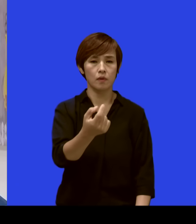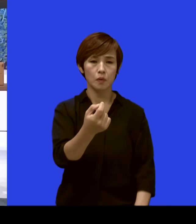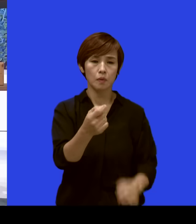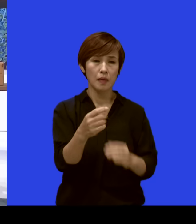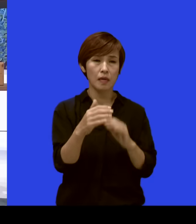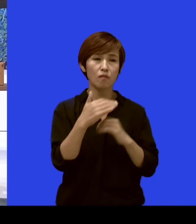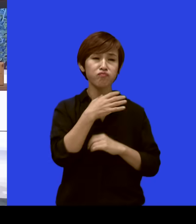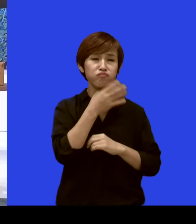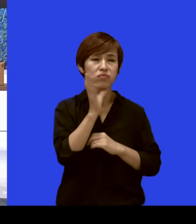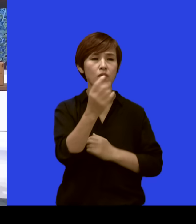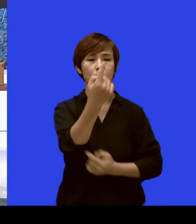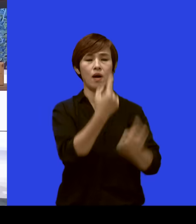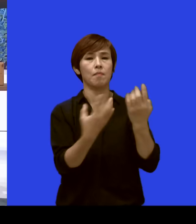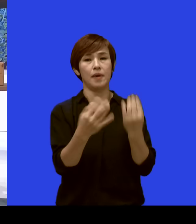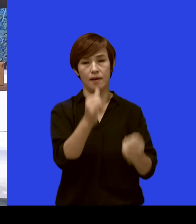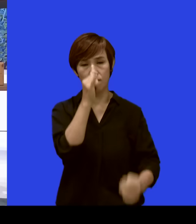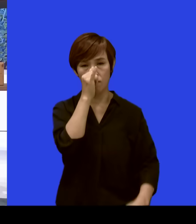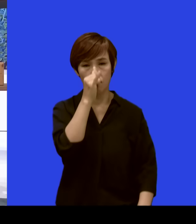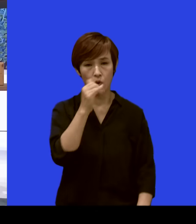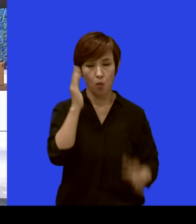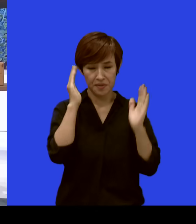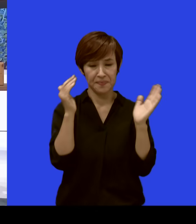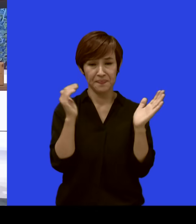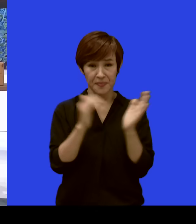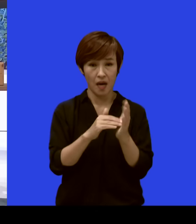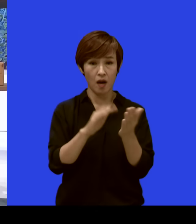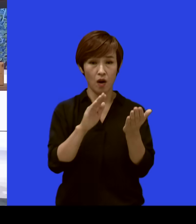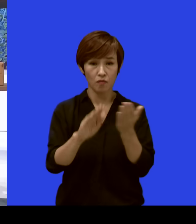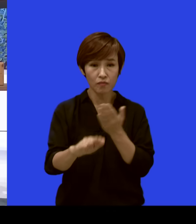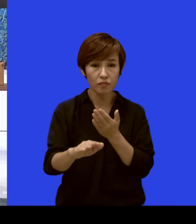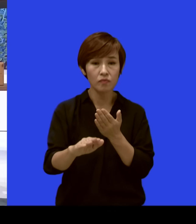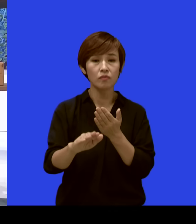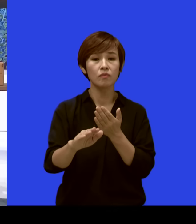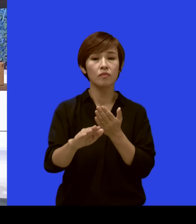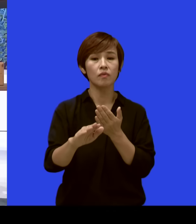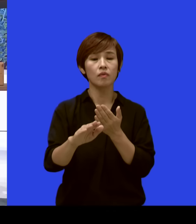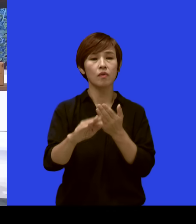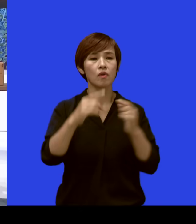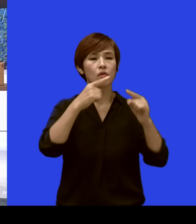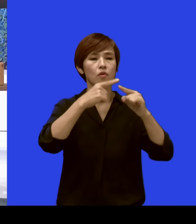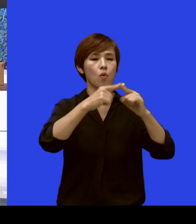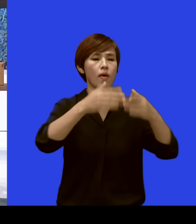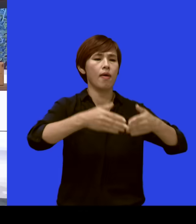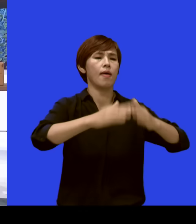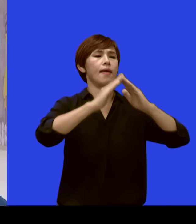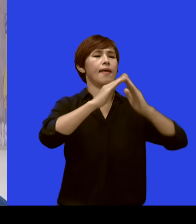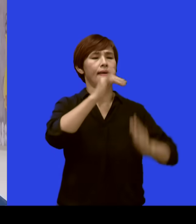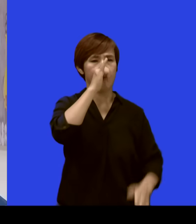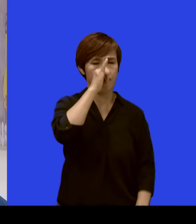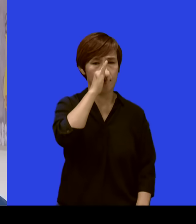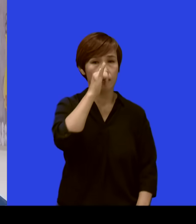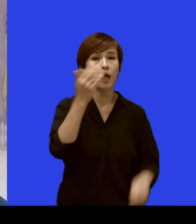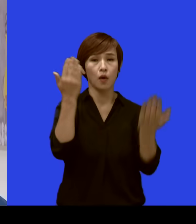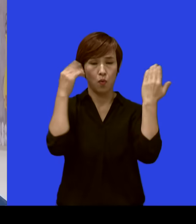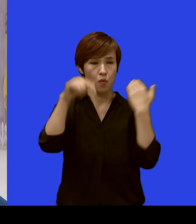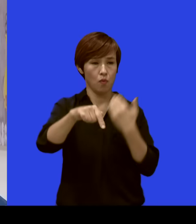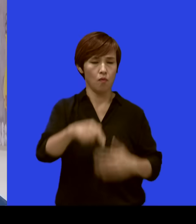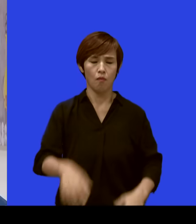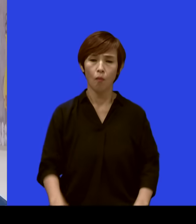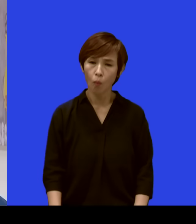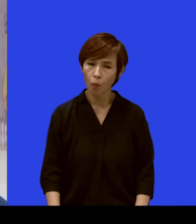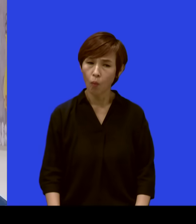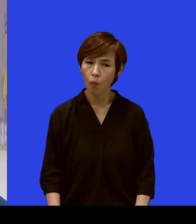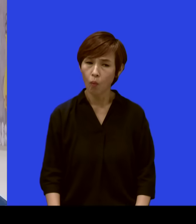많이 오세요. 그리고 공부 마치자 이제 개척을 주로 많이 하시는데 다 어렵게 개척을 하시죠. 근데 생각해